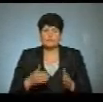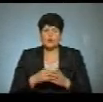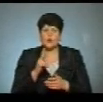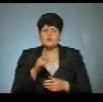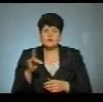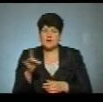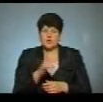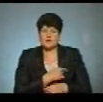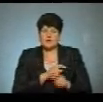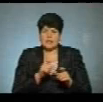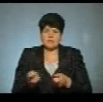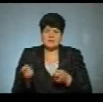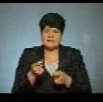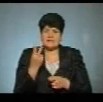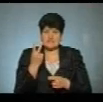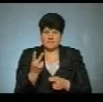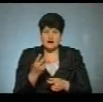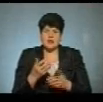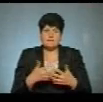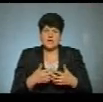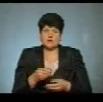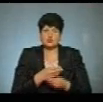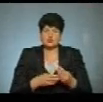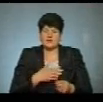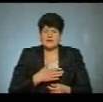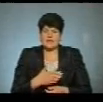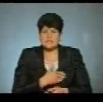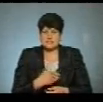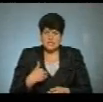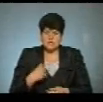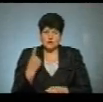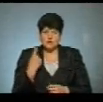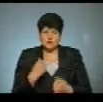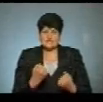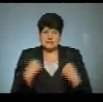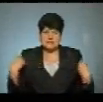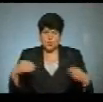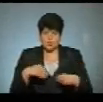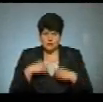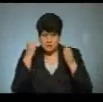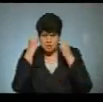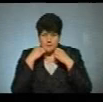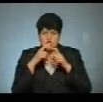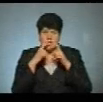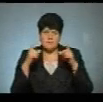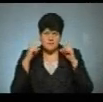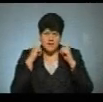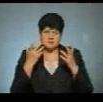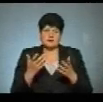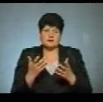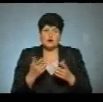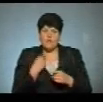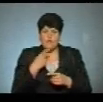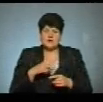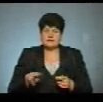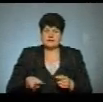Козівської районної лікарні привезли 2 апарати штучної вентиляції легень, понад 100 захисних костюмів, шапочки, маски респіраторного типу, каже